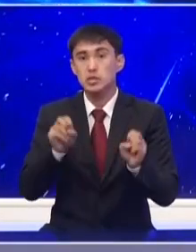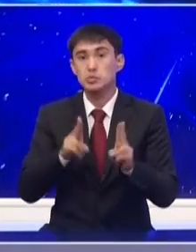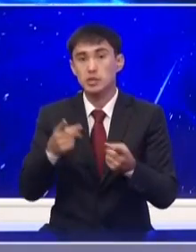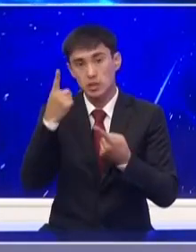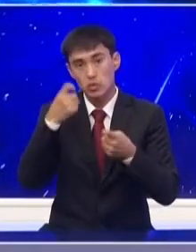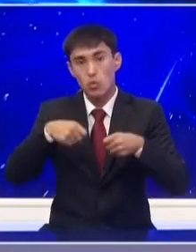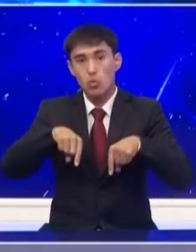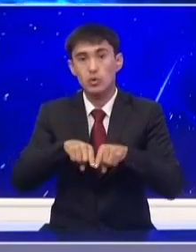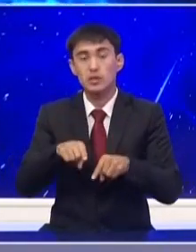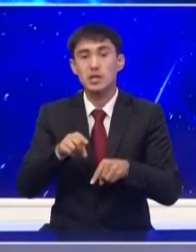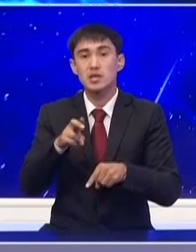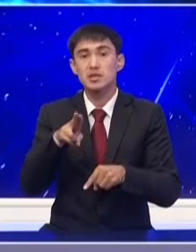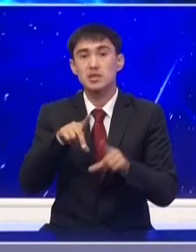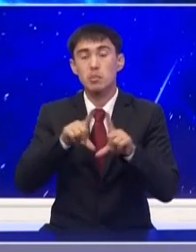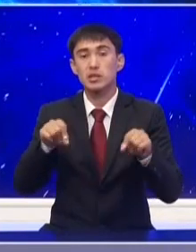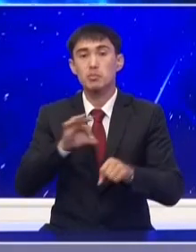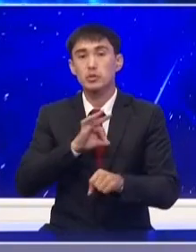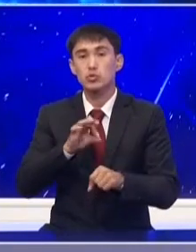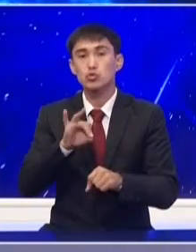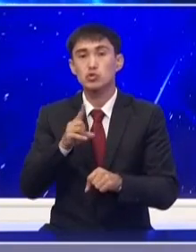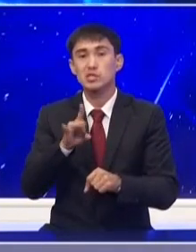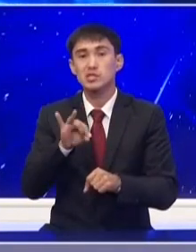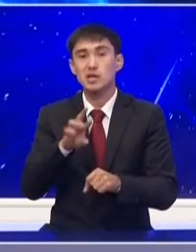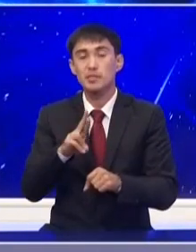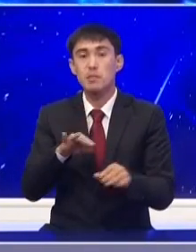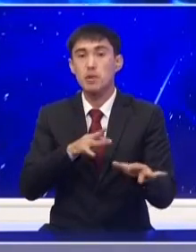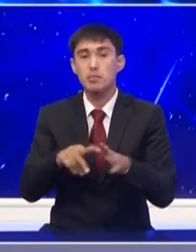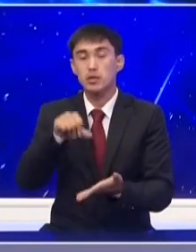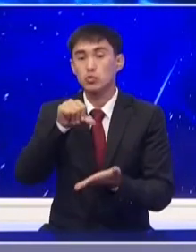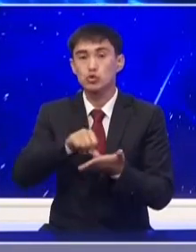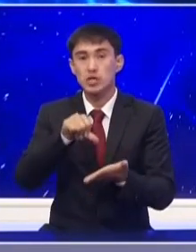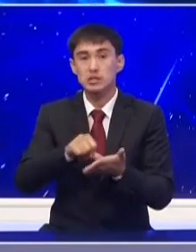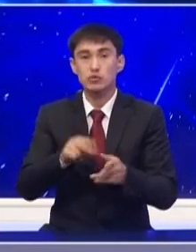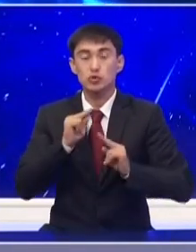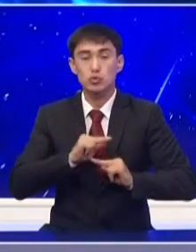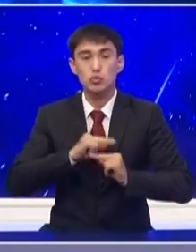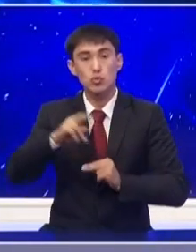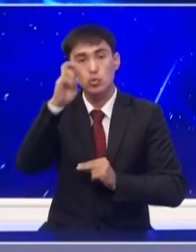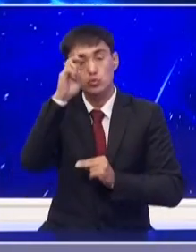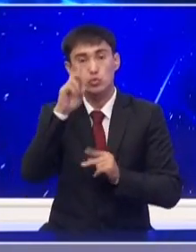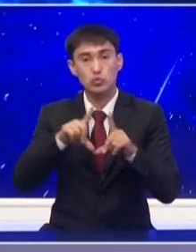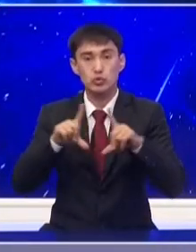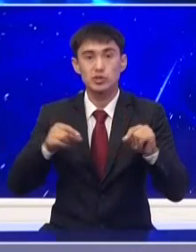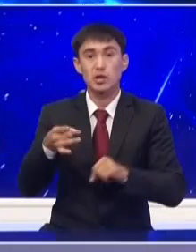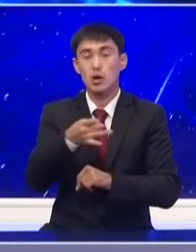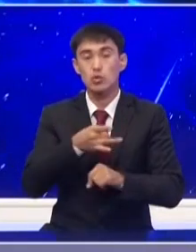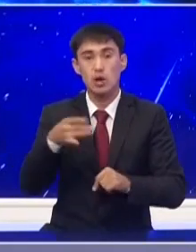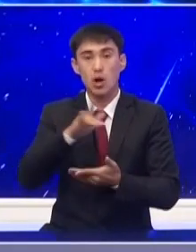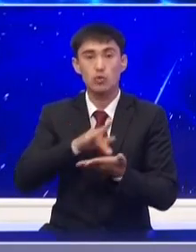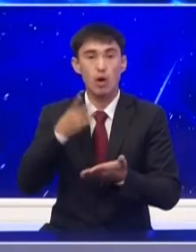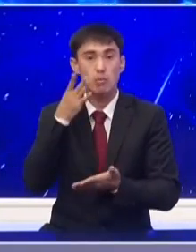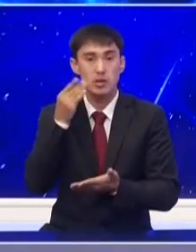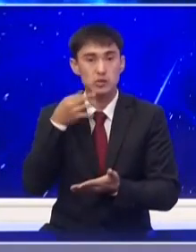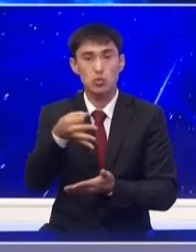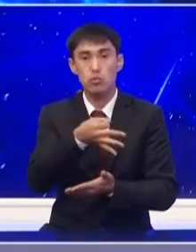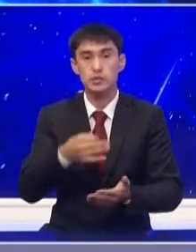сообщил уполномоченный по этике Департамента юстиции. В мероприятии приняли участие сотрудники государственных учреждений районов и городов